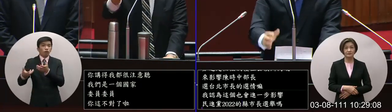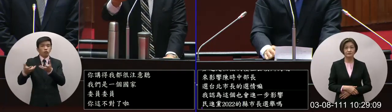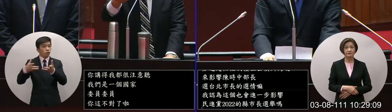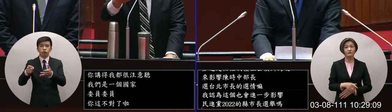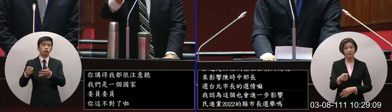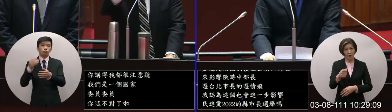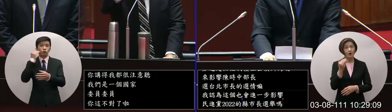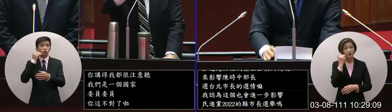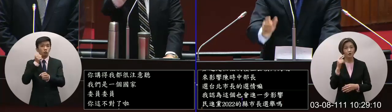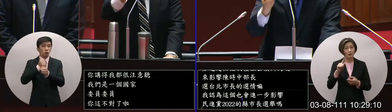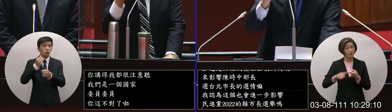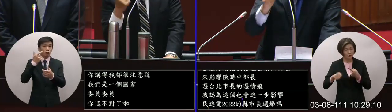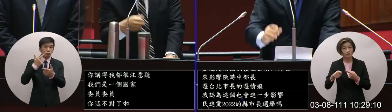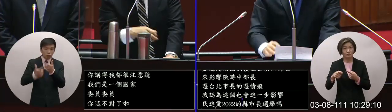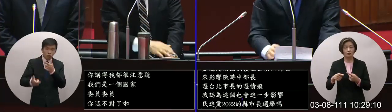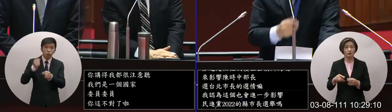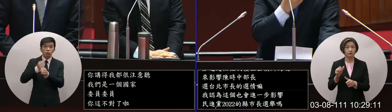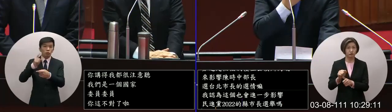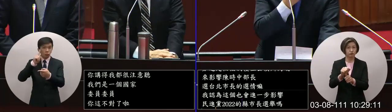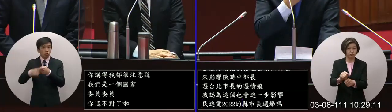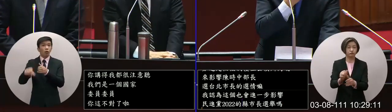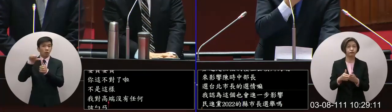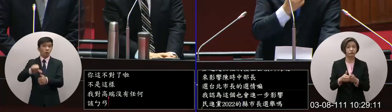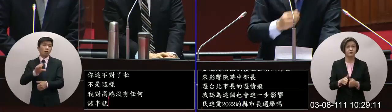如果有什么 对啊， 如果有什么